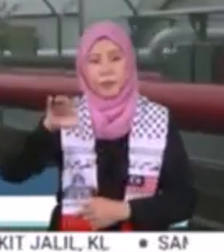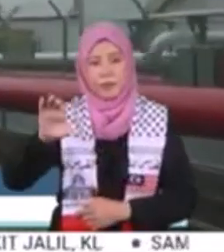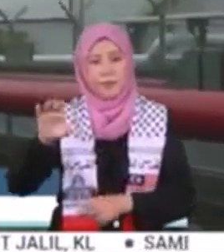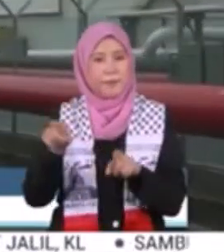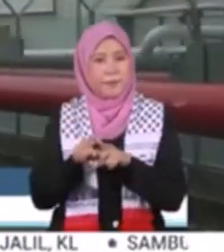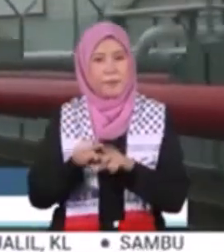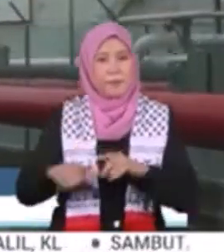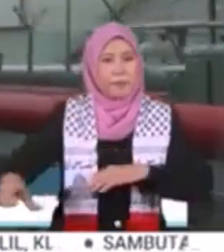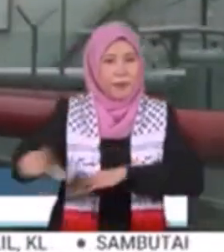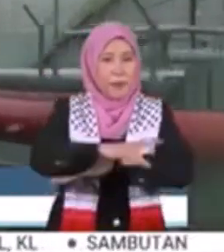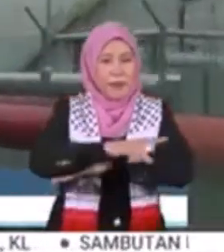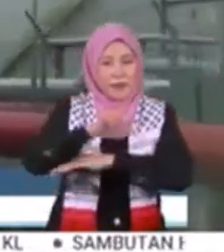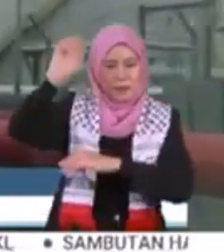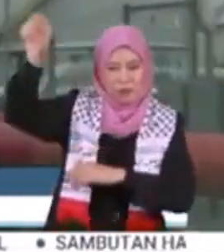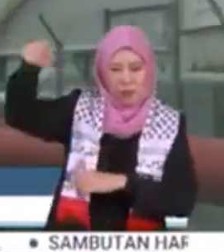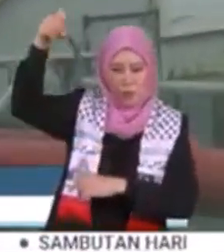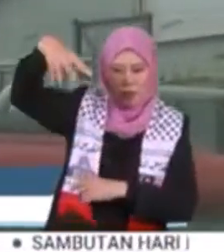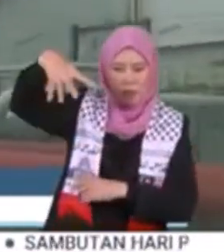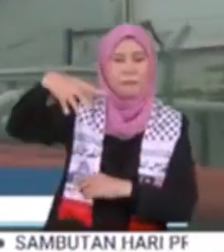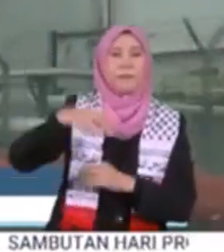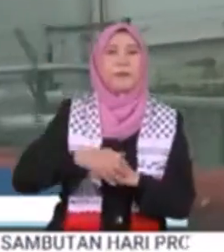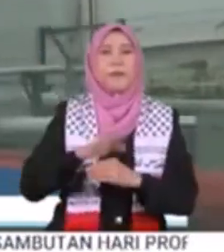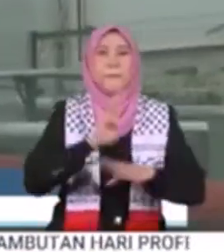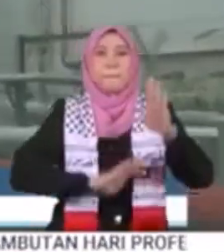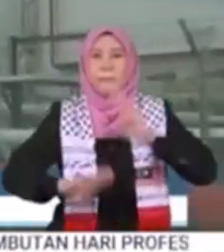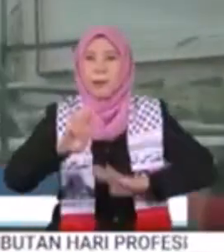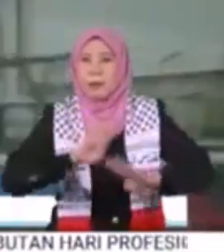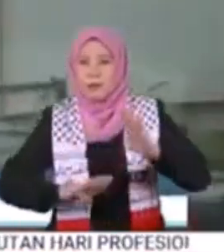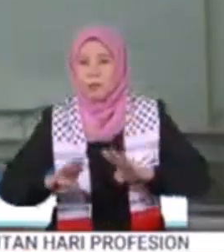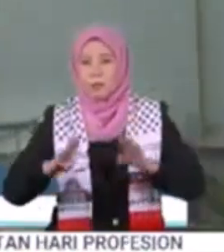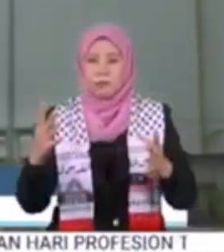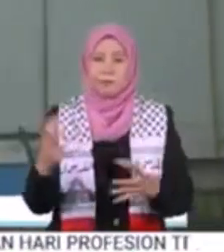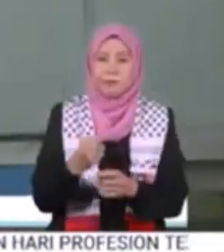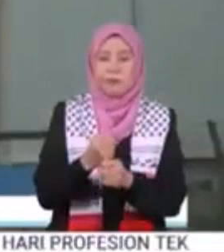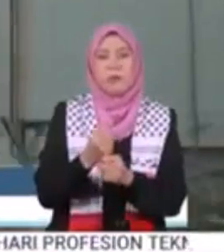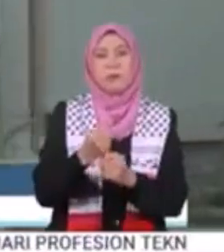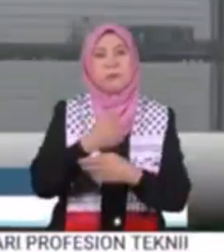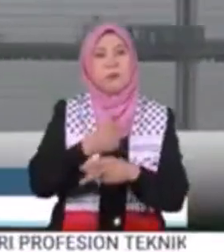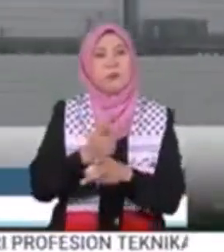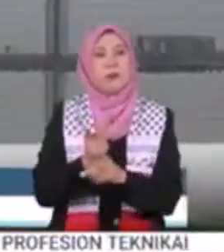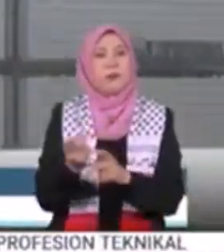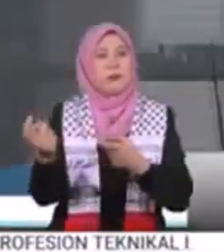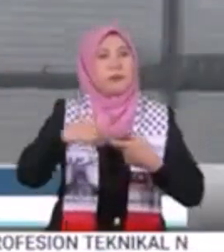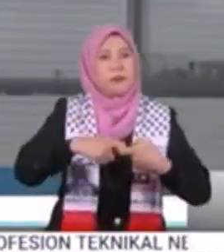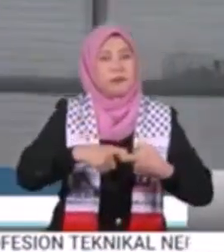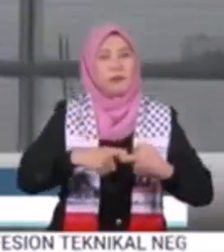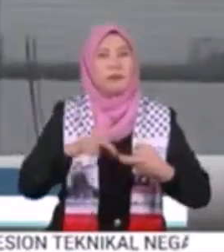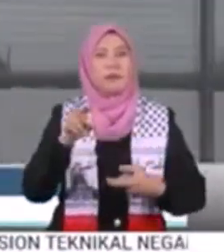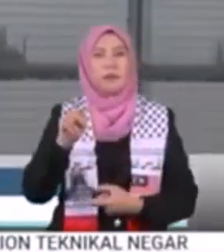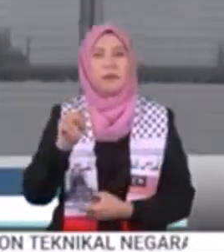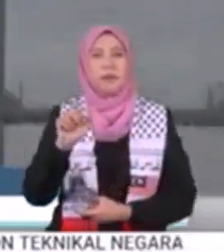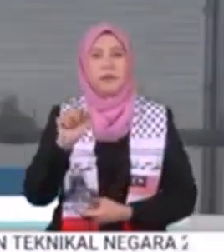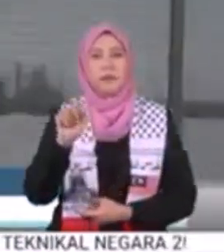seperti pembinaan ladang solar kilang penapisan bio dan fasiliti yang menghasilkan produk berkaitan